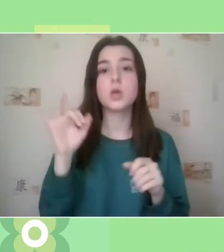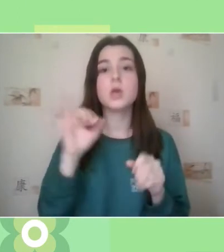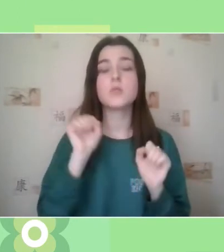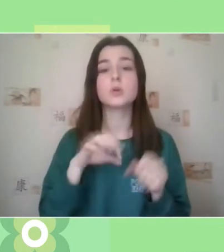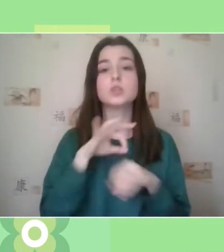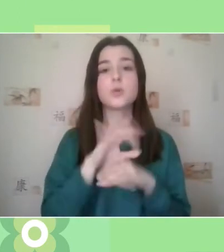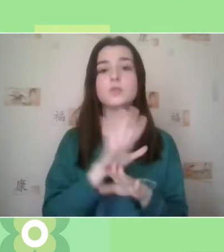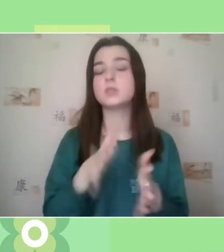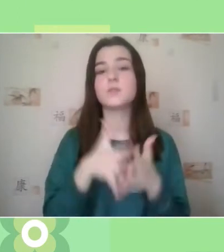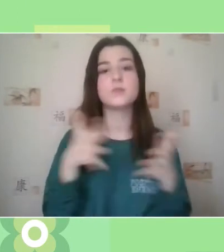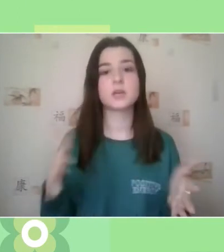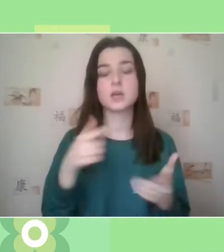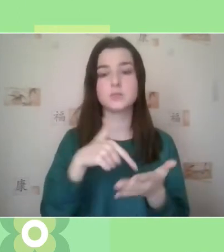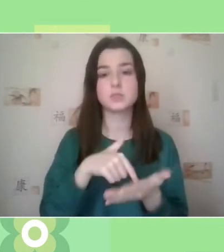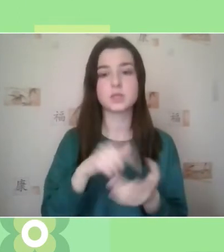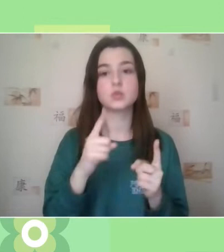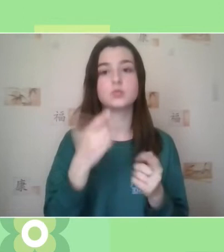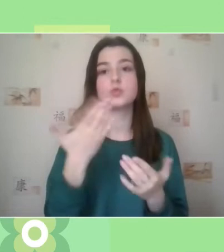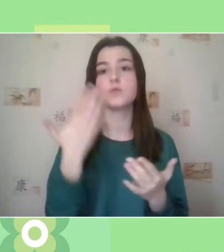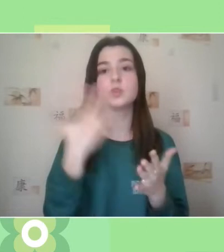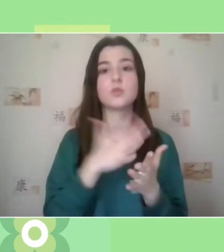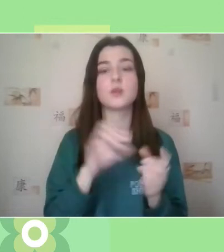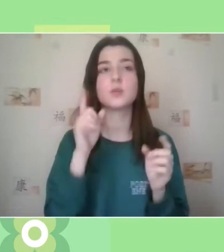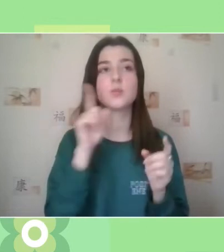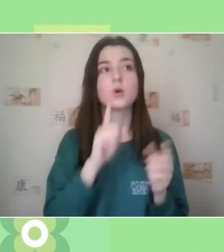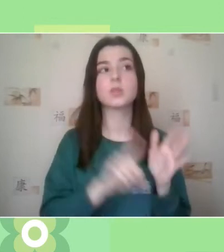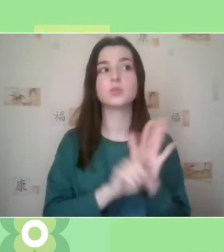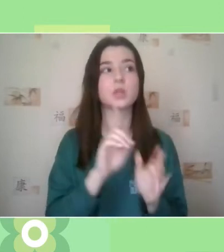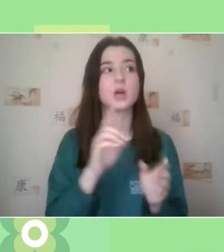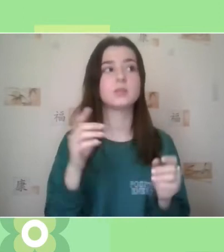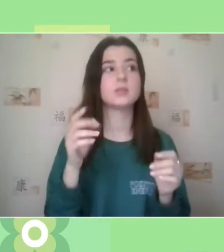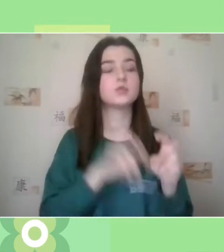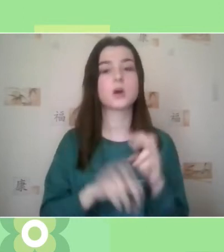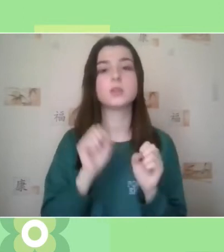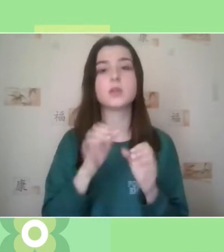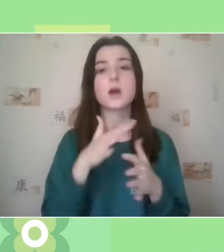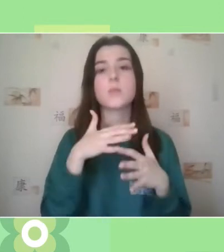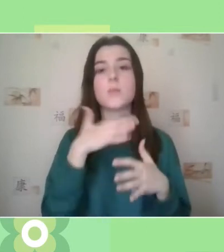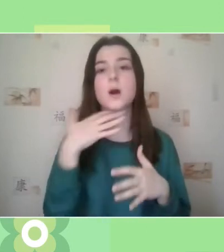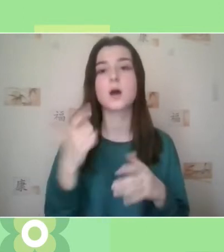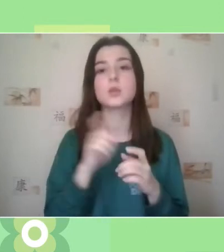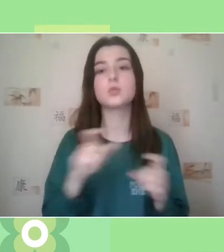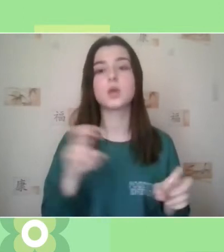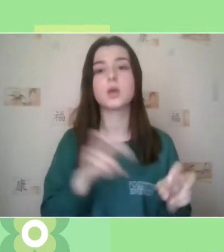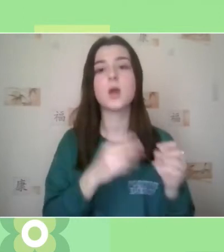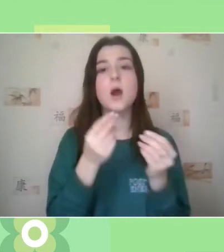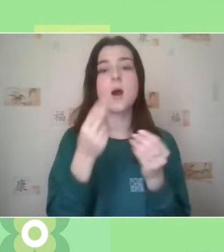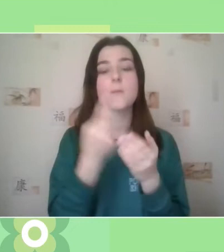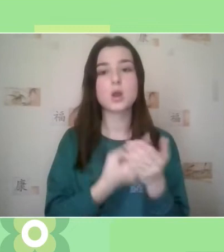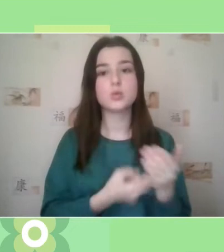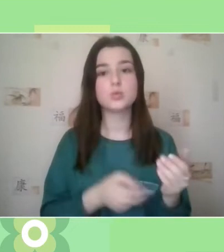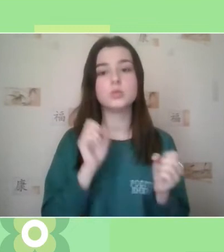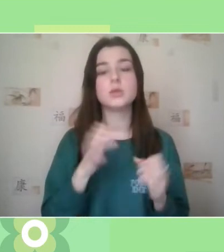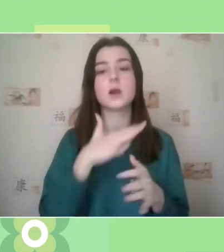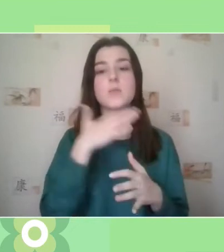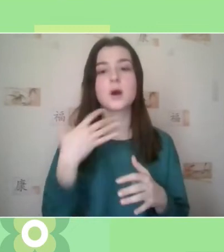і в невеликих містах, тому що ви навіть не уявляєте, поки не починаєте шукати, як багато людей малюють і як насправді багато людей, які готові